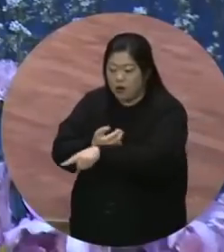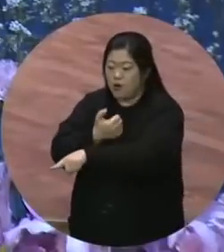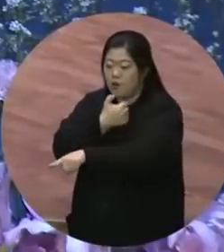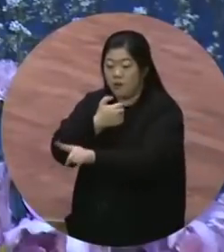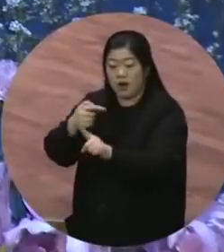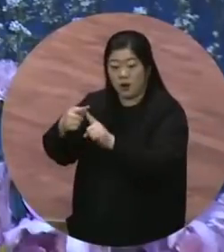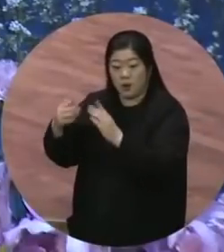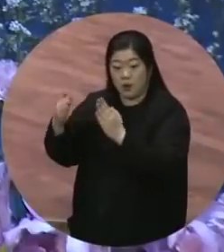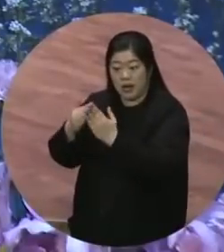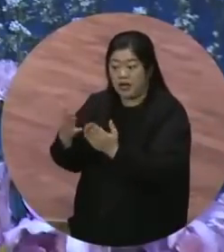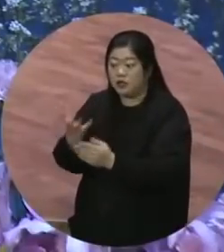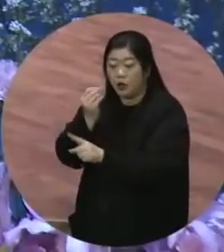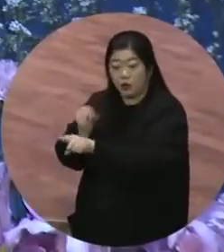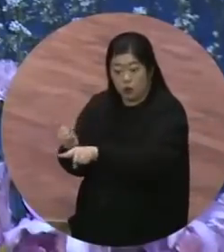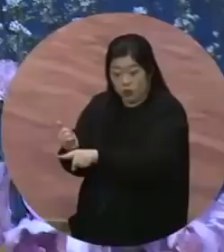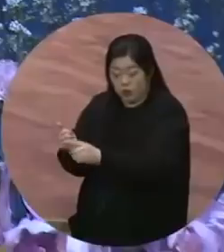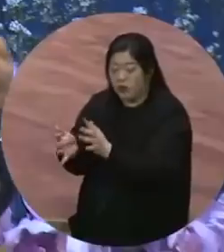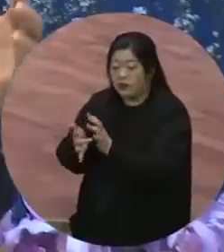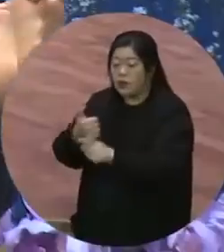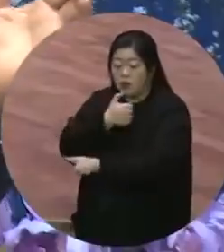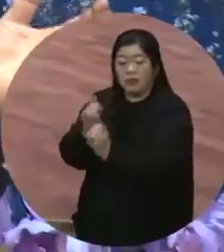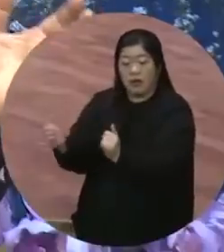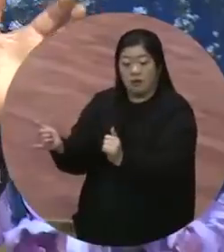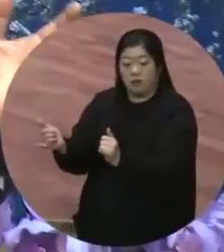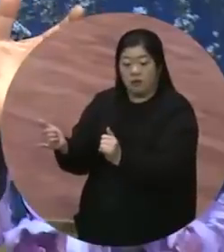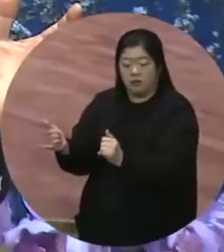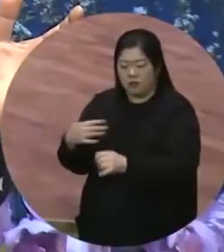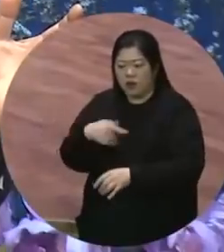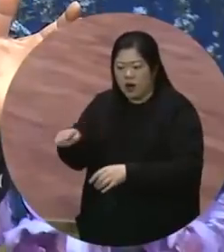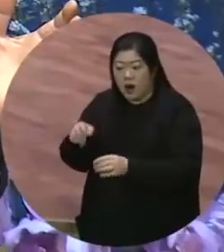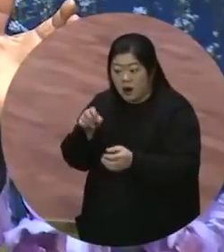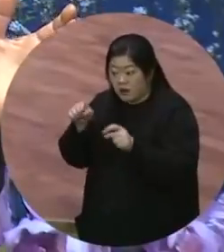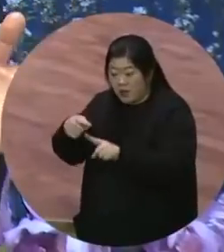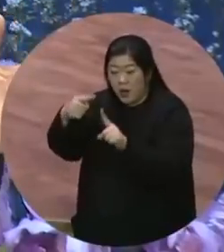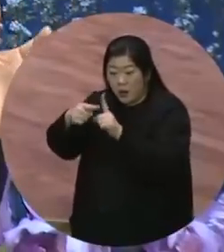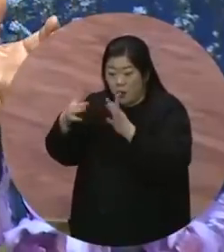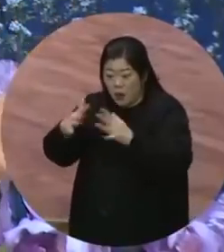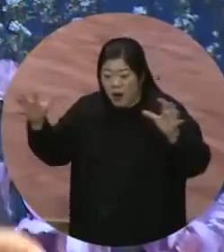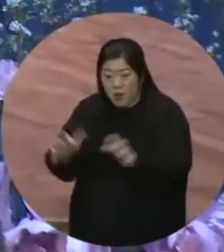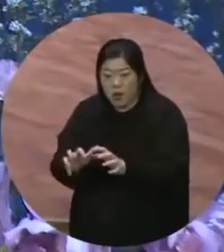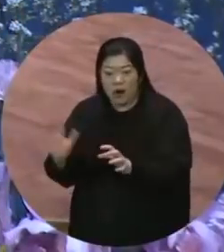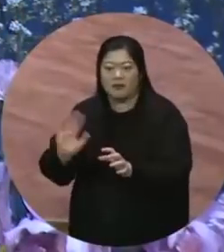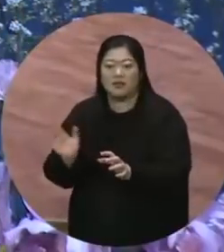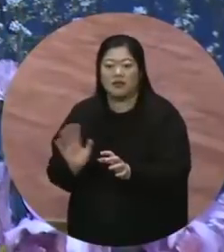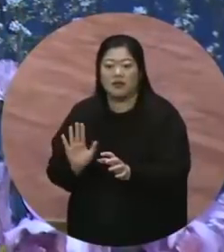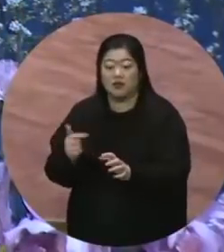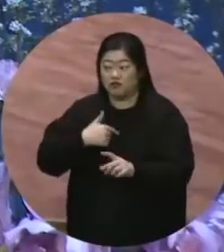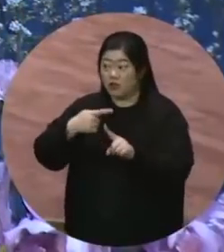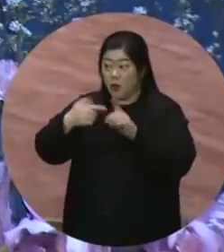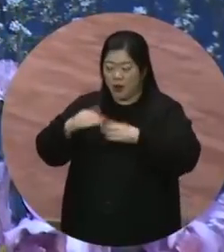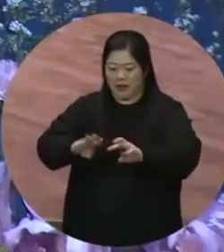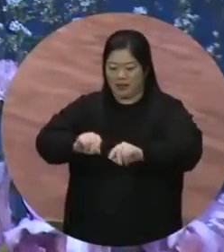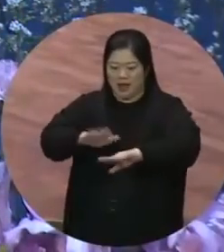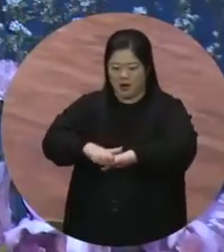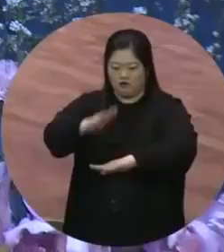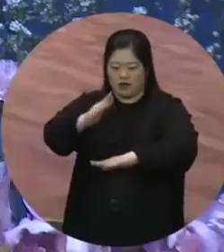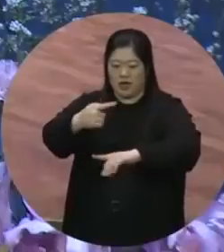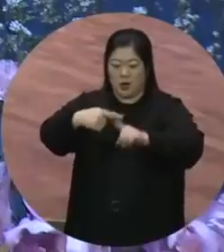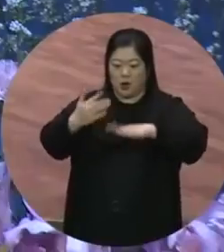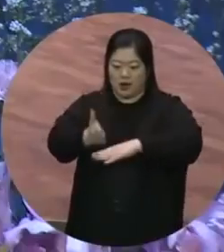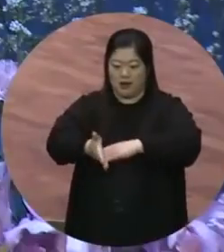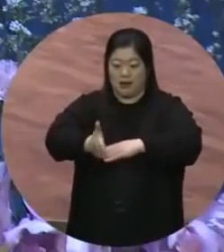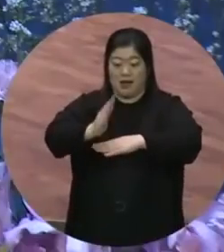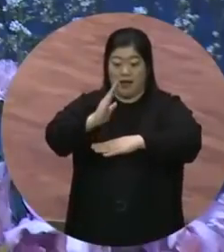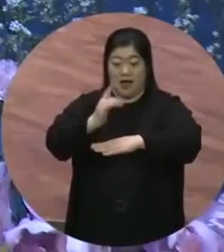로마 교회 성도들은 우리처럼 교회가 있는 게 아니에요. 교회는 교회인데 어디가 교회냐? 무덤이에요,